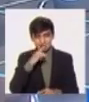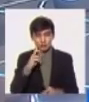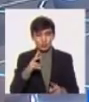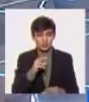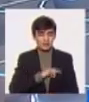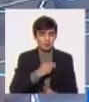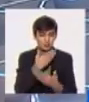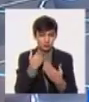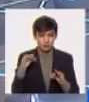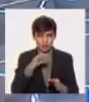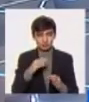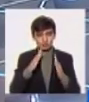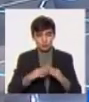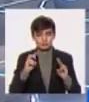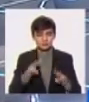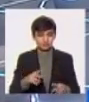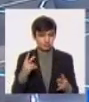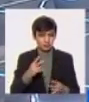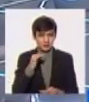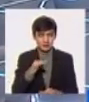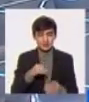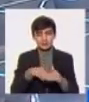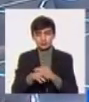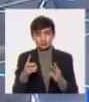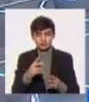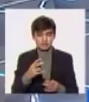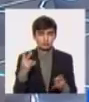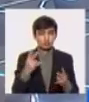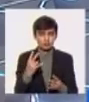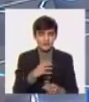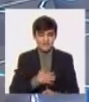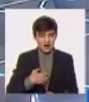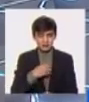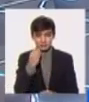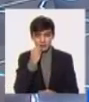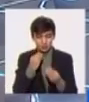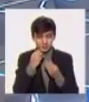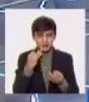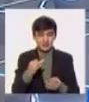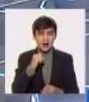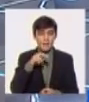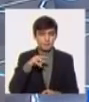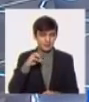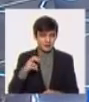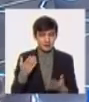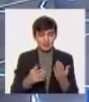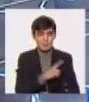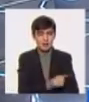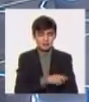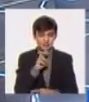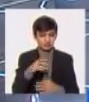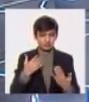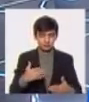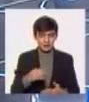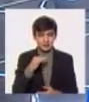работают в этих сферах, должны оставаться дома и выходить только в случаях крайней необходимости – за продуктами, в аптеке или в больнице. Полицейские